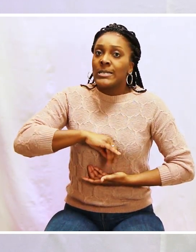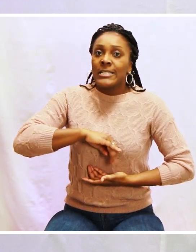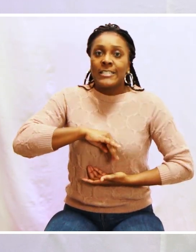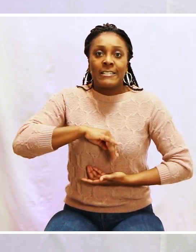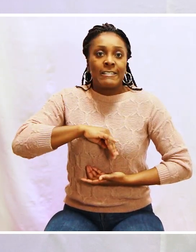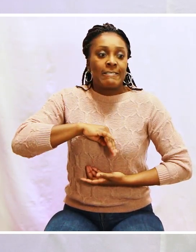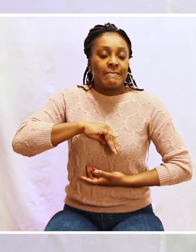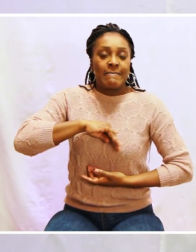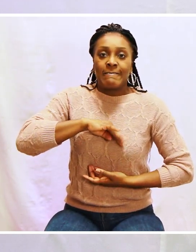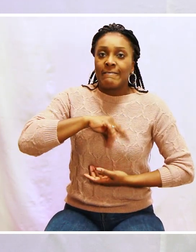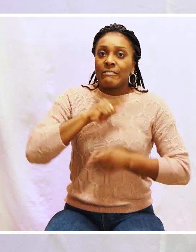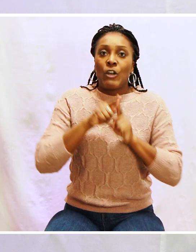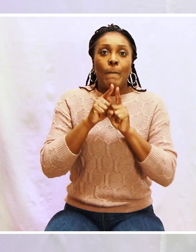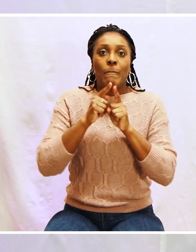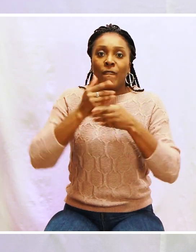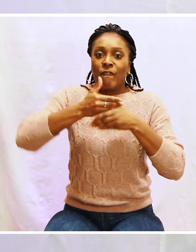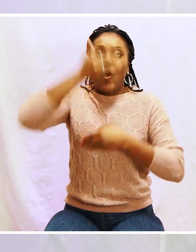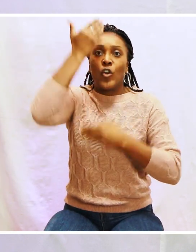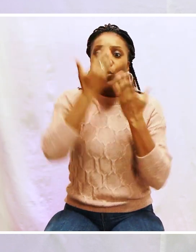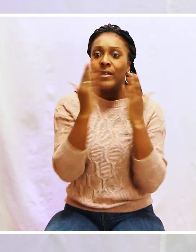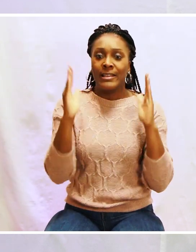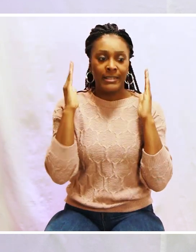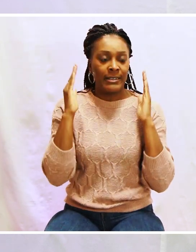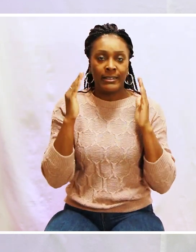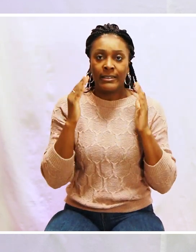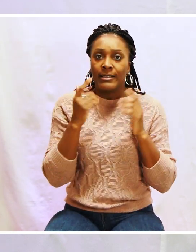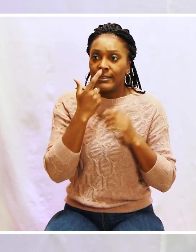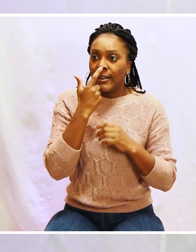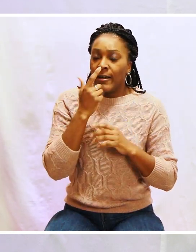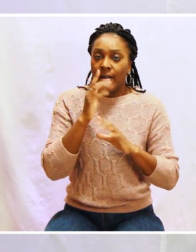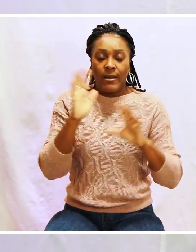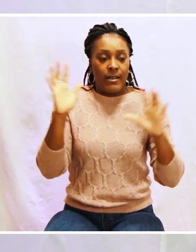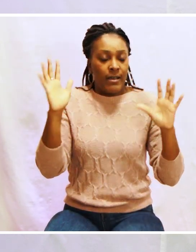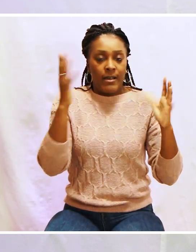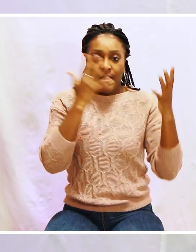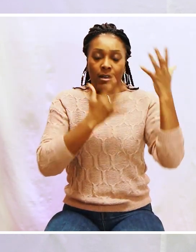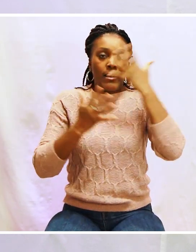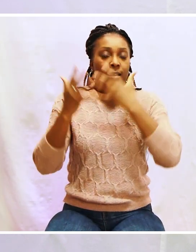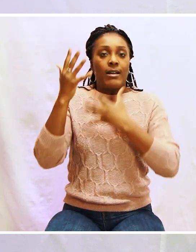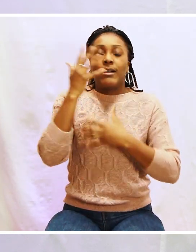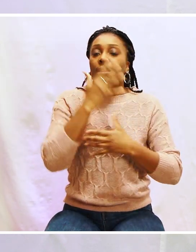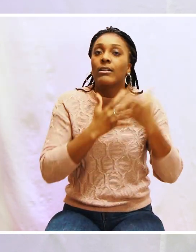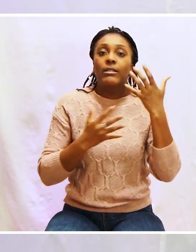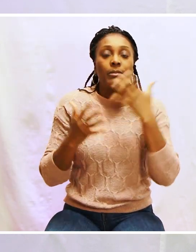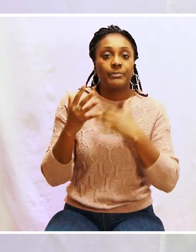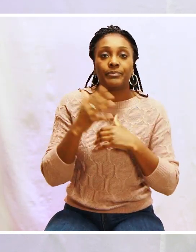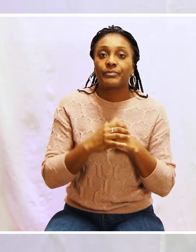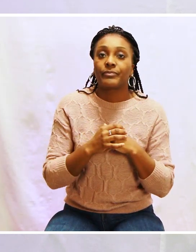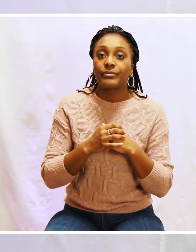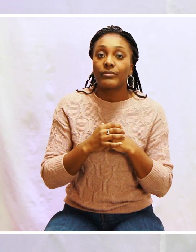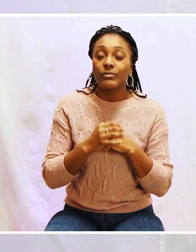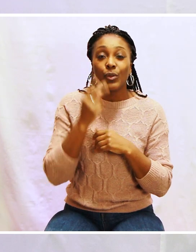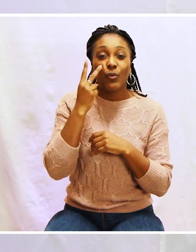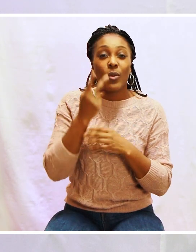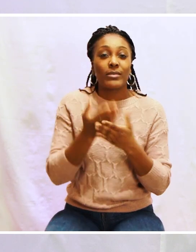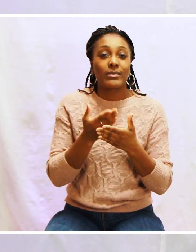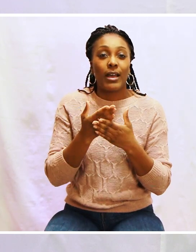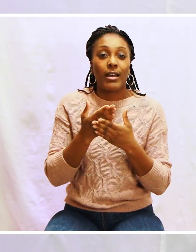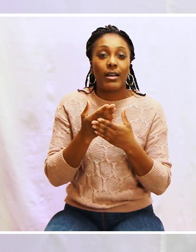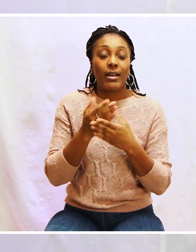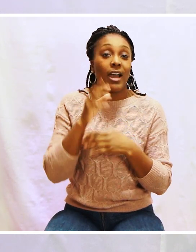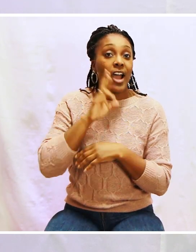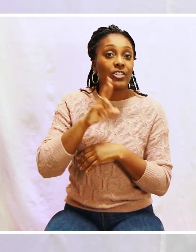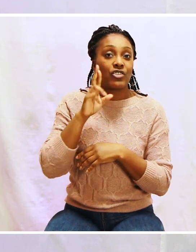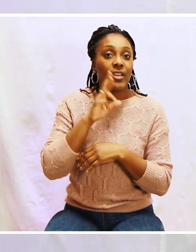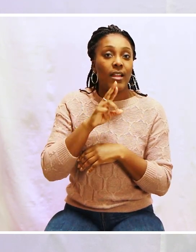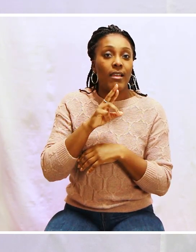de forteresse interne qui va faire qu'on va commencer à voir les choses différemment d'avant. Et on voit que le regard de